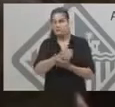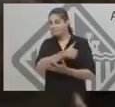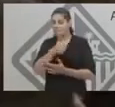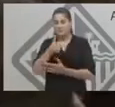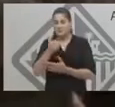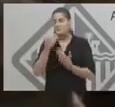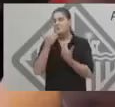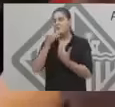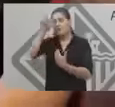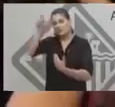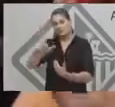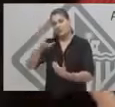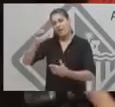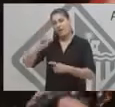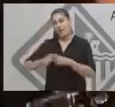lloc, moltíssimes gràcies, José.